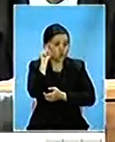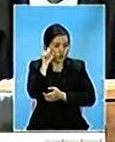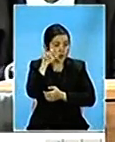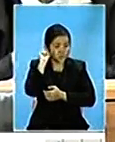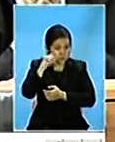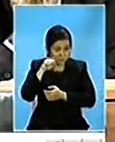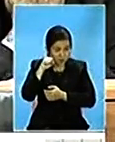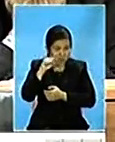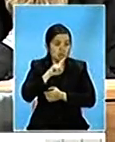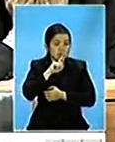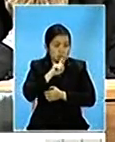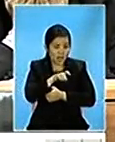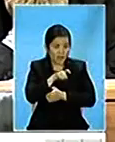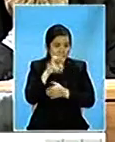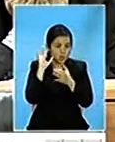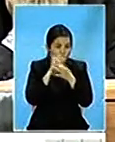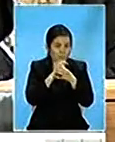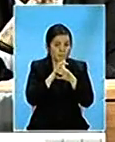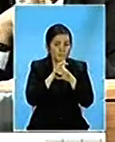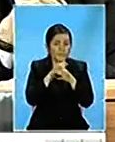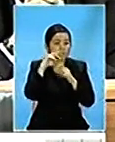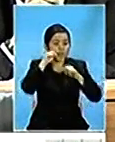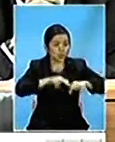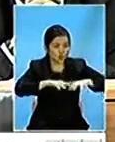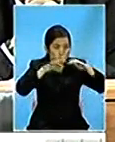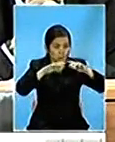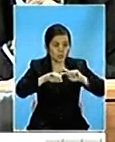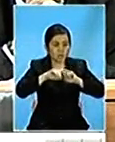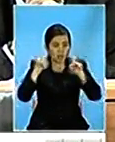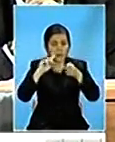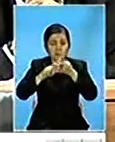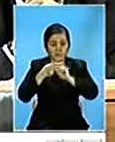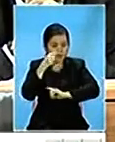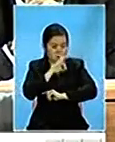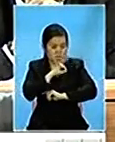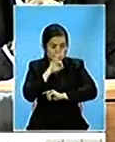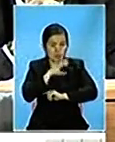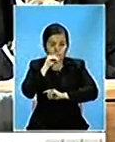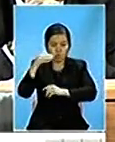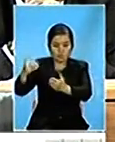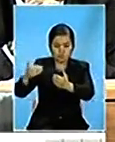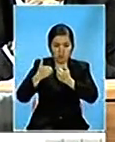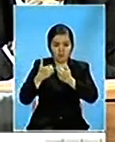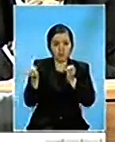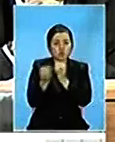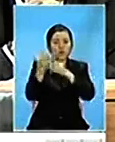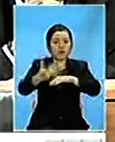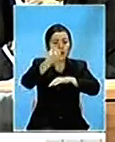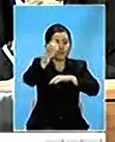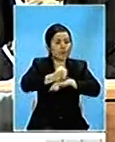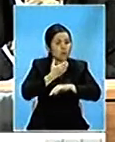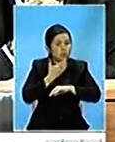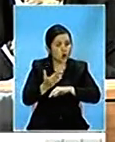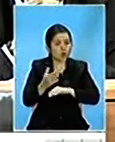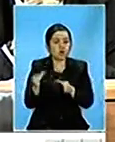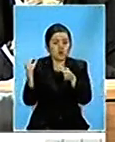เป็นกระทู้ซึ่งถามเรื่องเนื้อหาสาระแต่กระทู้สดจากเพื่อนสมาชิกเมื่อสักครู่นี้เนี่ยพาดพิงเรื่องการเมืองตลอดก็เรียนว่าพรร